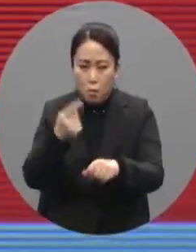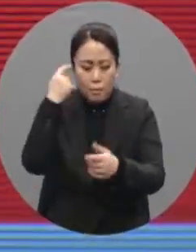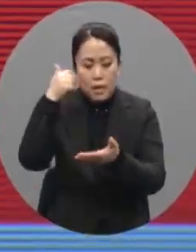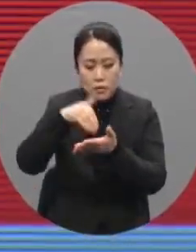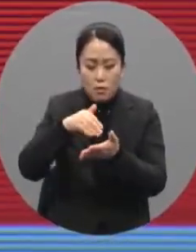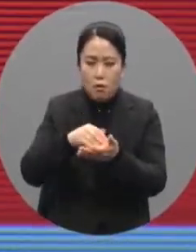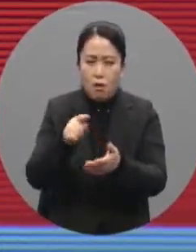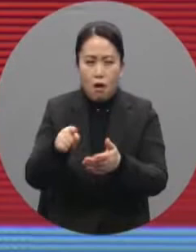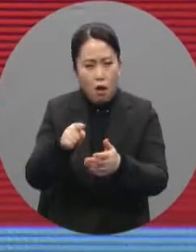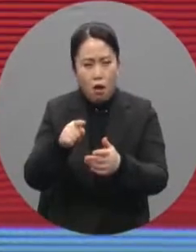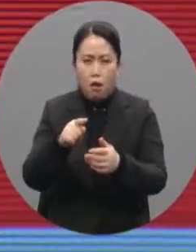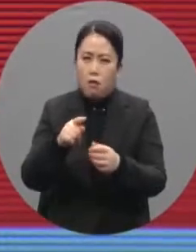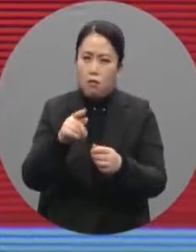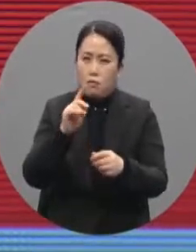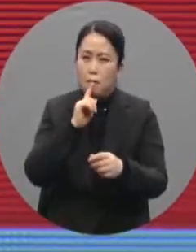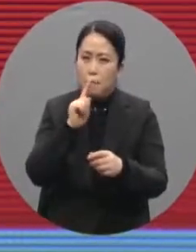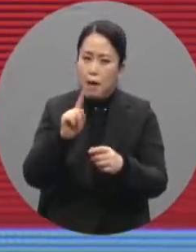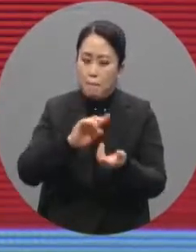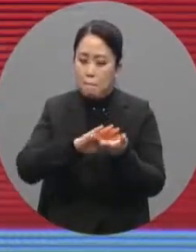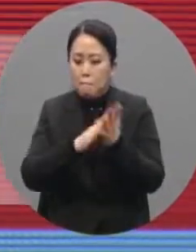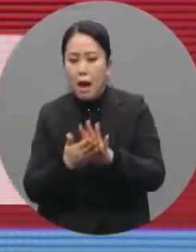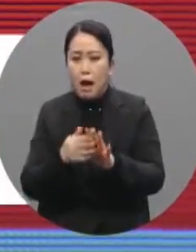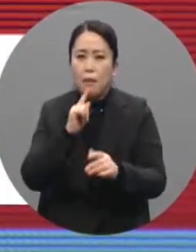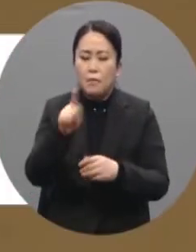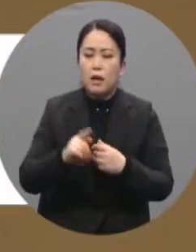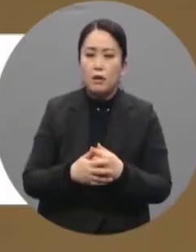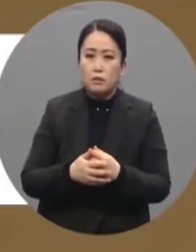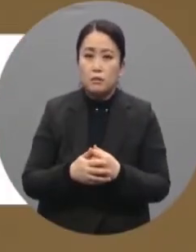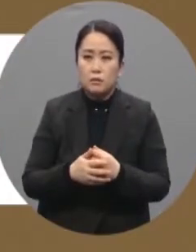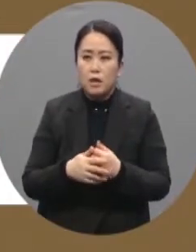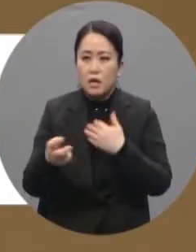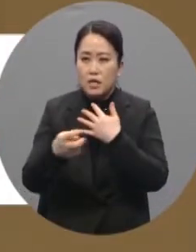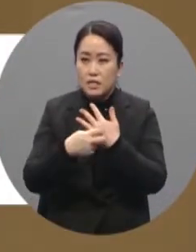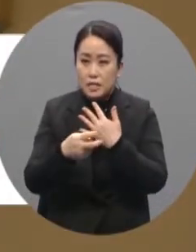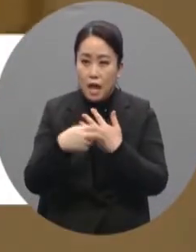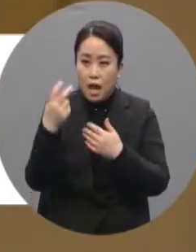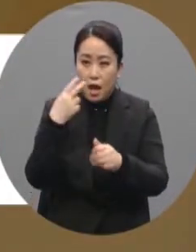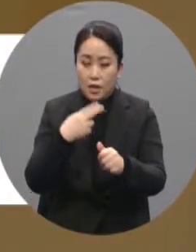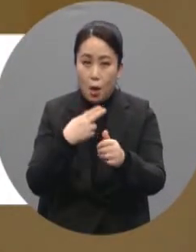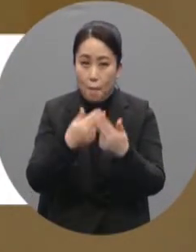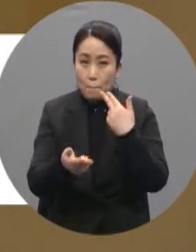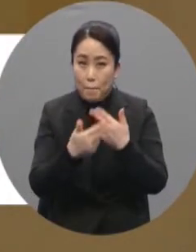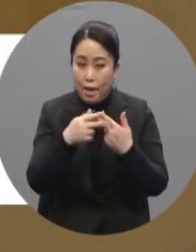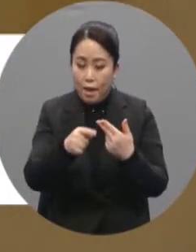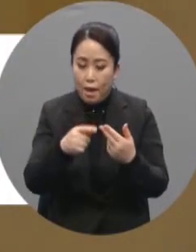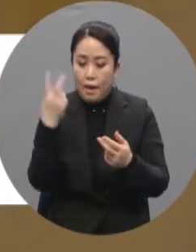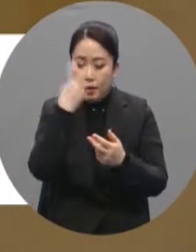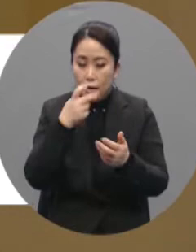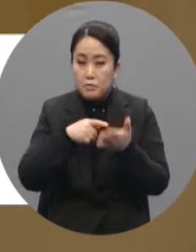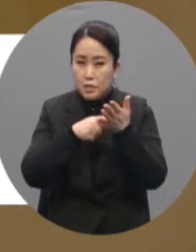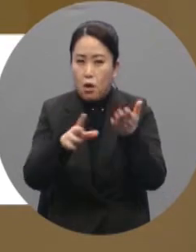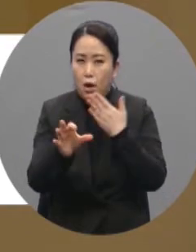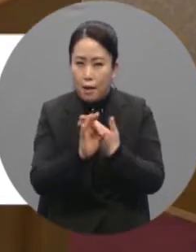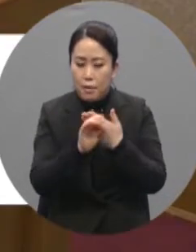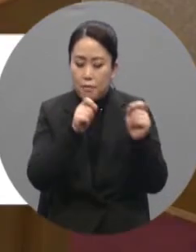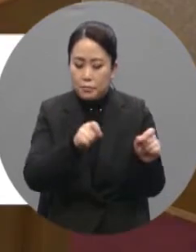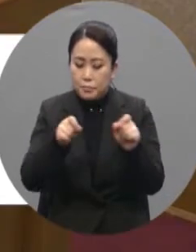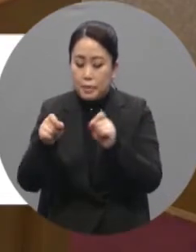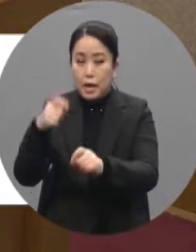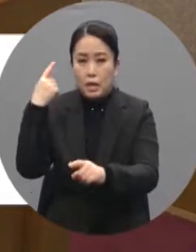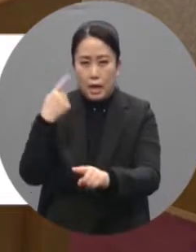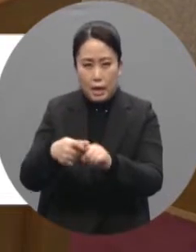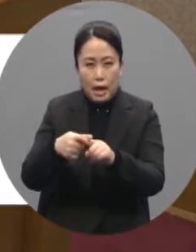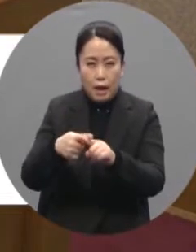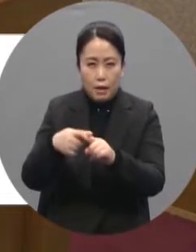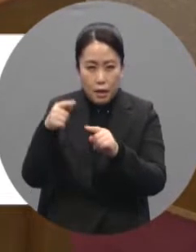있습니다. 의사협회에 감정을 신청을 하면은 오랜 시간이 걸리기 때문에 그렇게 지연 작전을 쓰다가